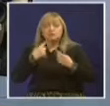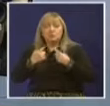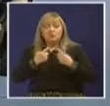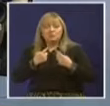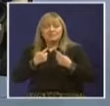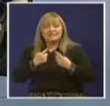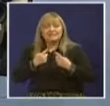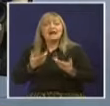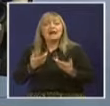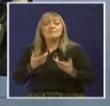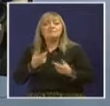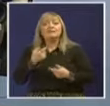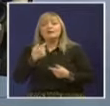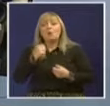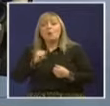околната среда.